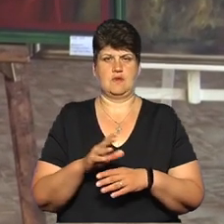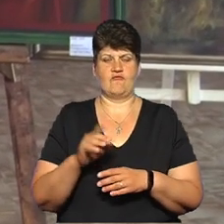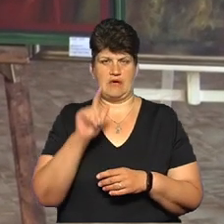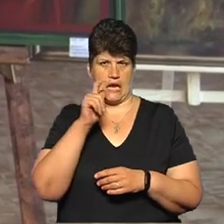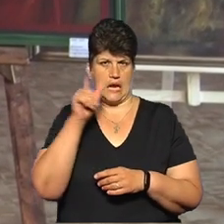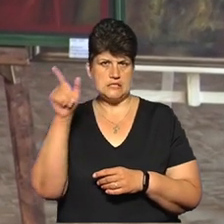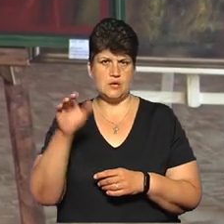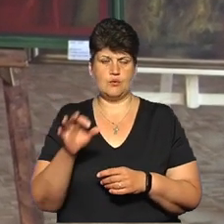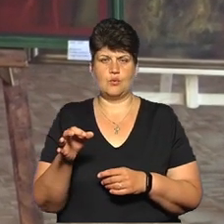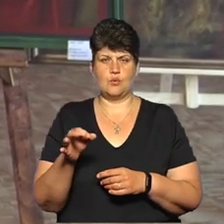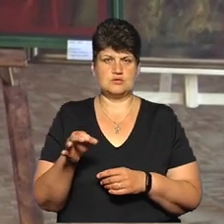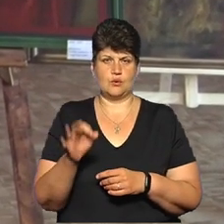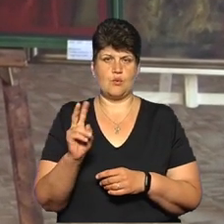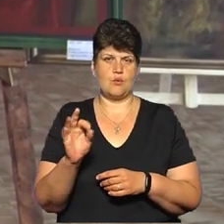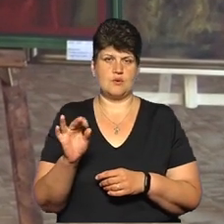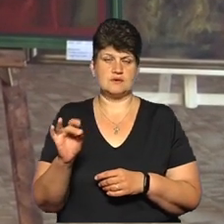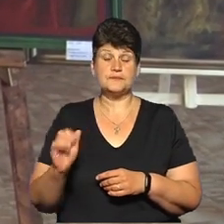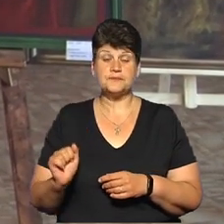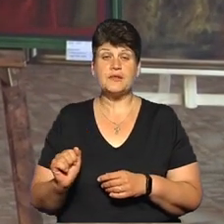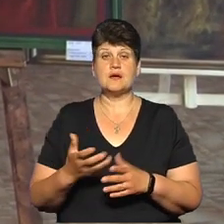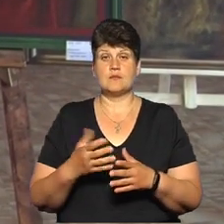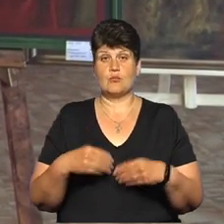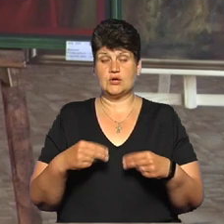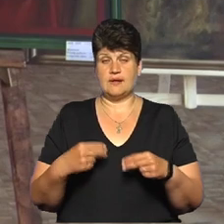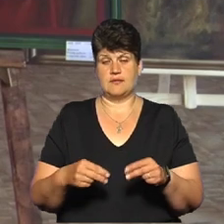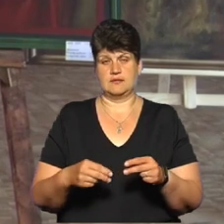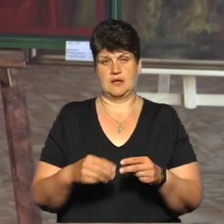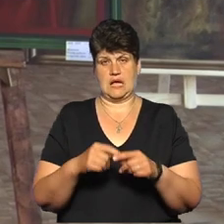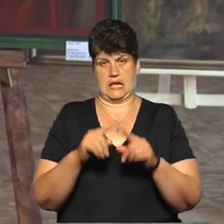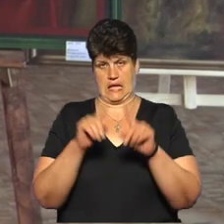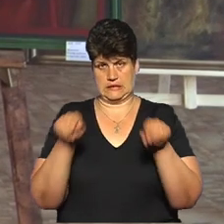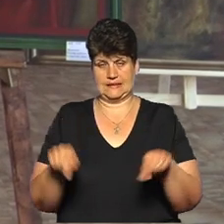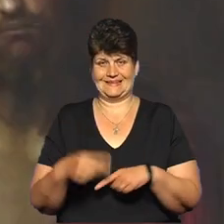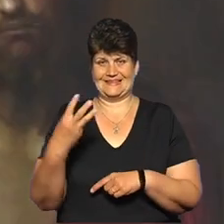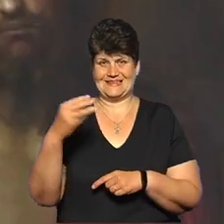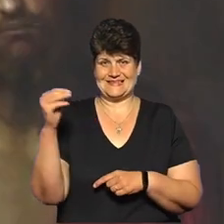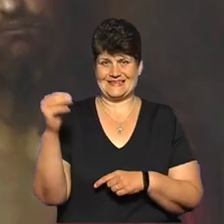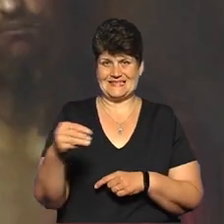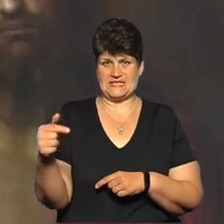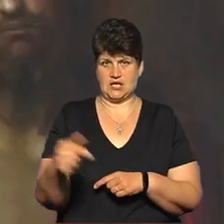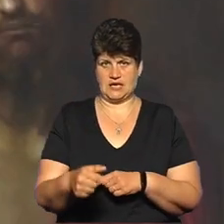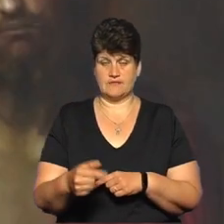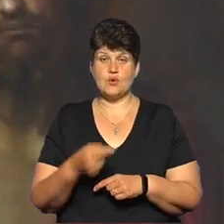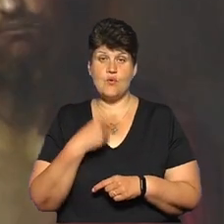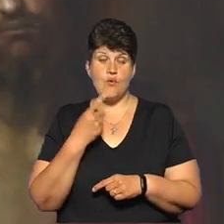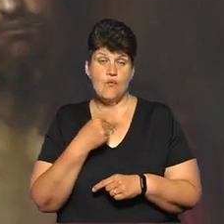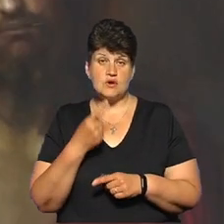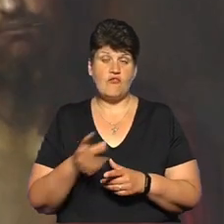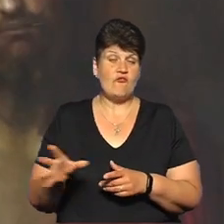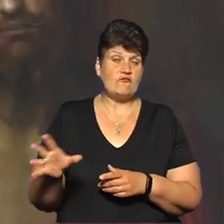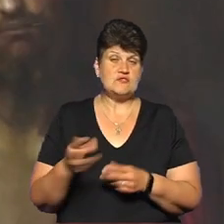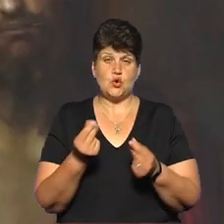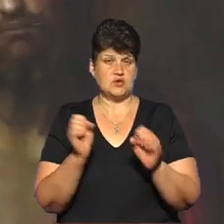день на аукціоні продали 9 картин на понад 30 тисяч гривень, розповідає Василь Мулярчук. За його словами, всі гроші